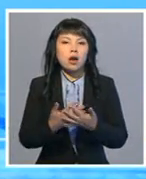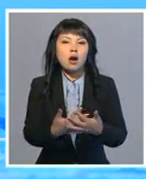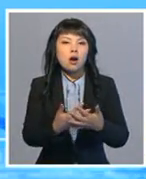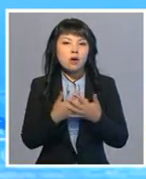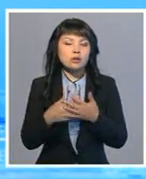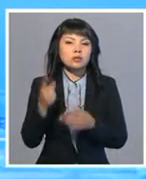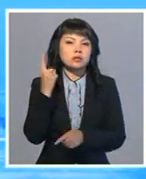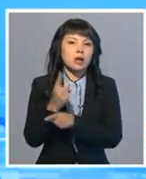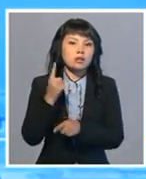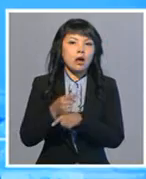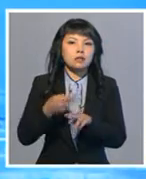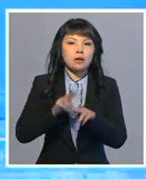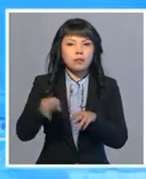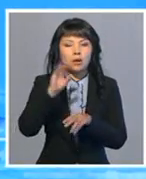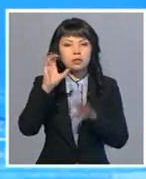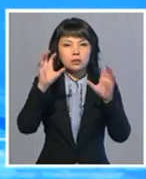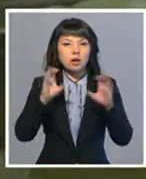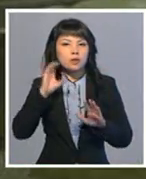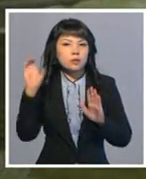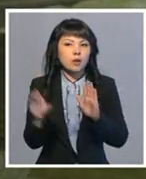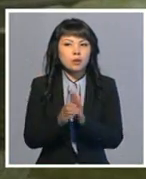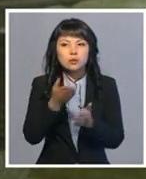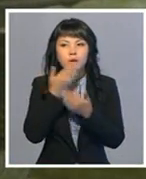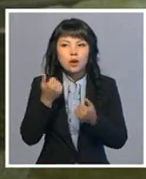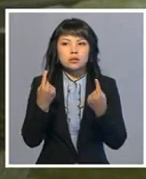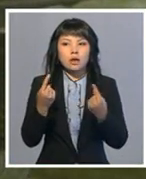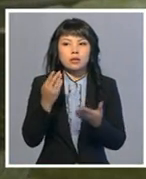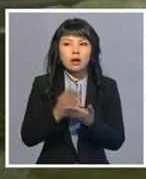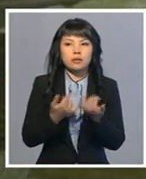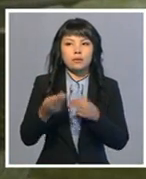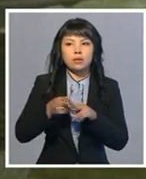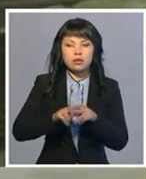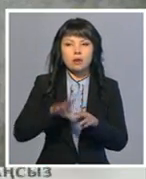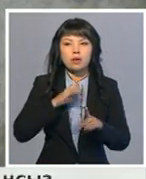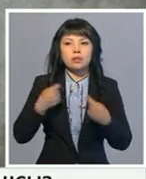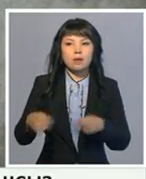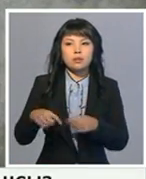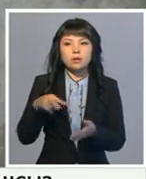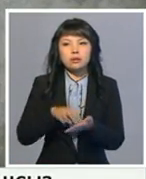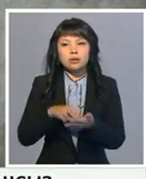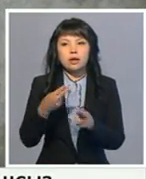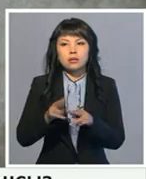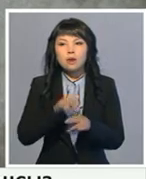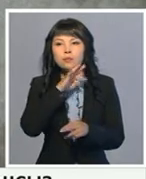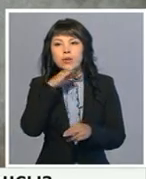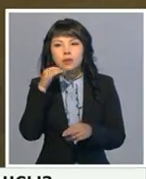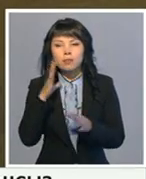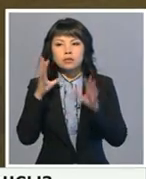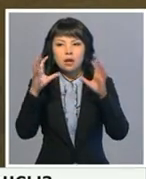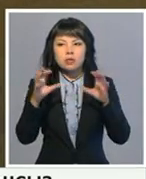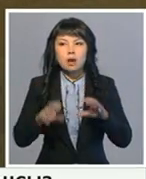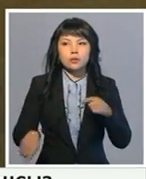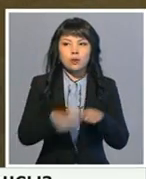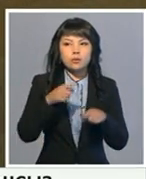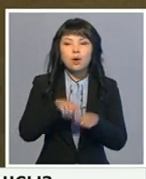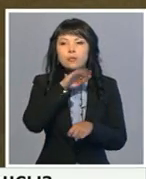тарапынан тыйым салынған. Заңға бағынбағандар аса ірі көлемде айыппұл төлейді. Бірақ қара базардағы бағасы шарықтап тұрған жәндіктерді заңсыз аулаушылар